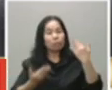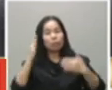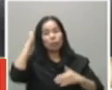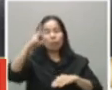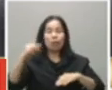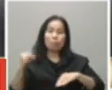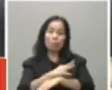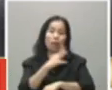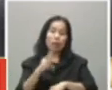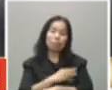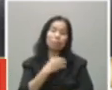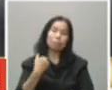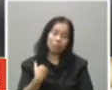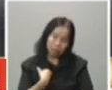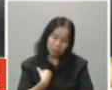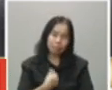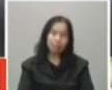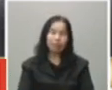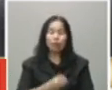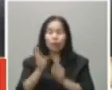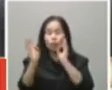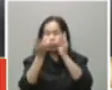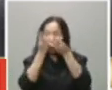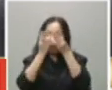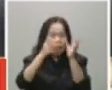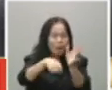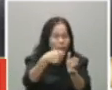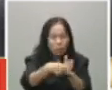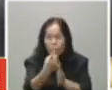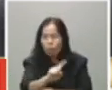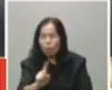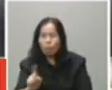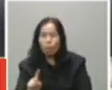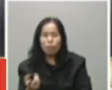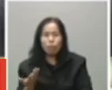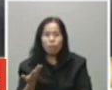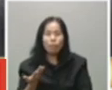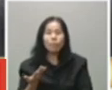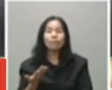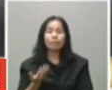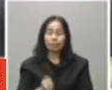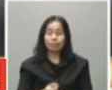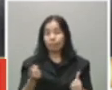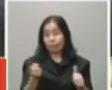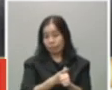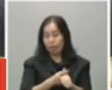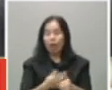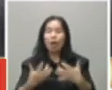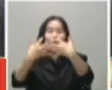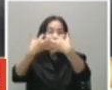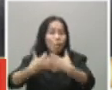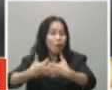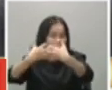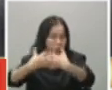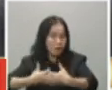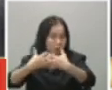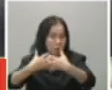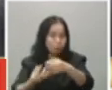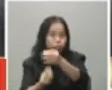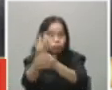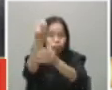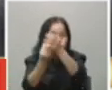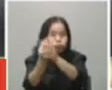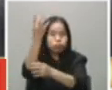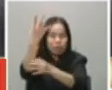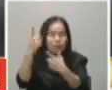ได้ฝุ่นพิษเกิดจากหลายสาเหตุครับท่านประธานเกิดจากโรงงานอุตสาหกรรมเกิดจากการเผา